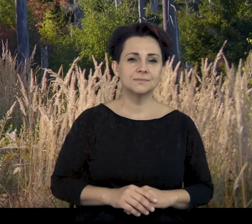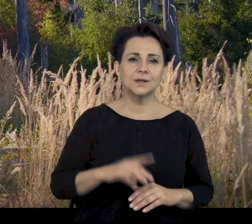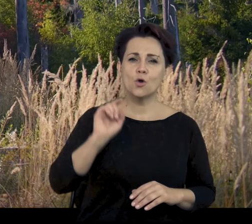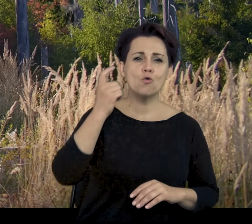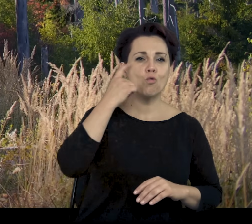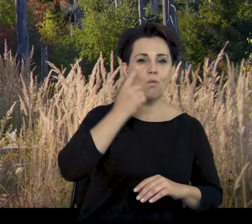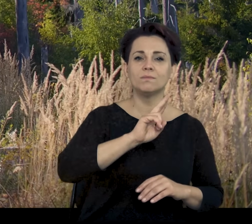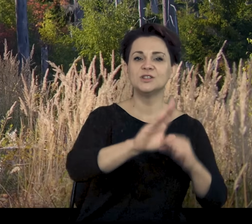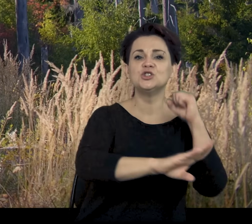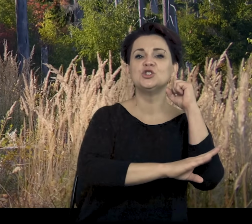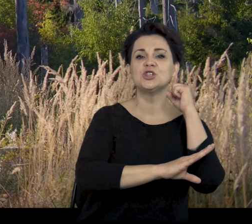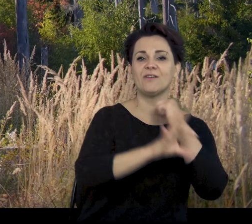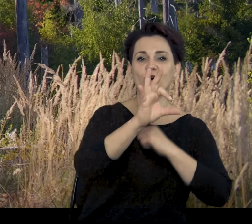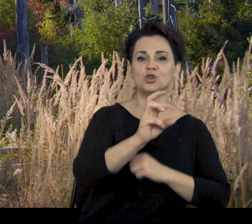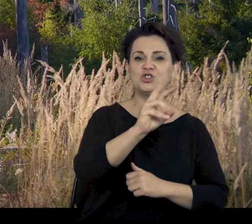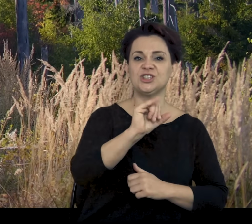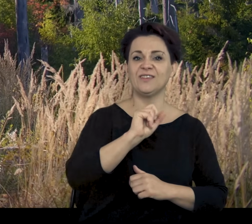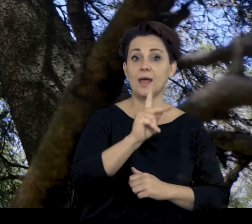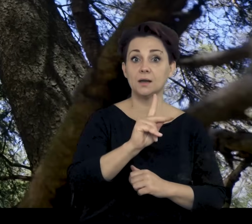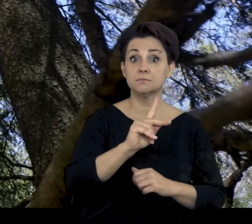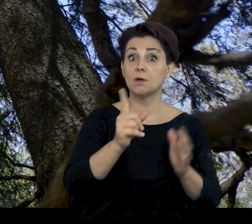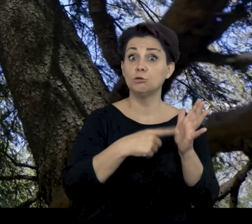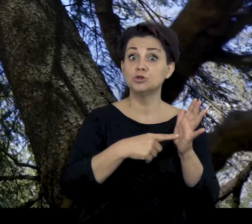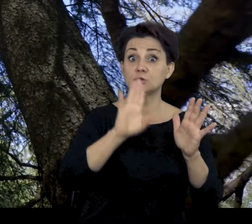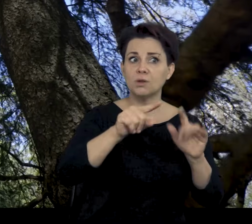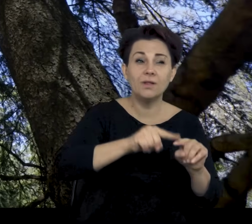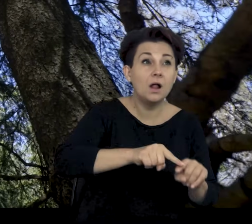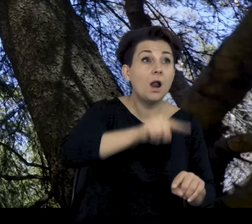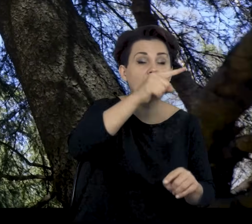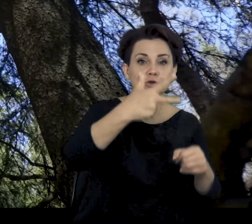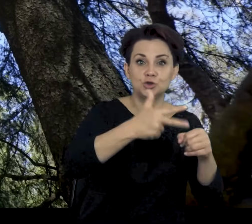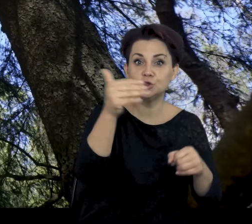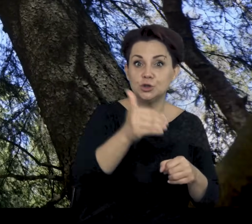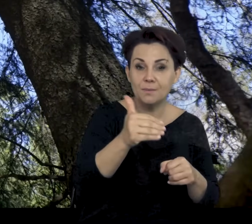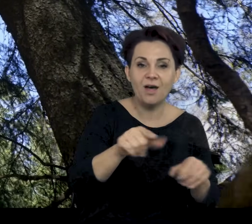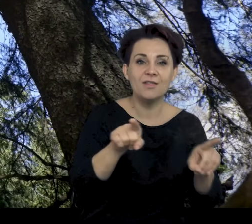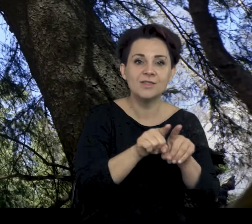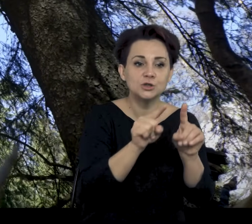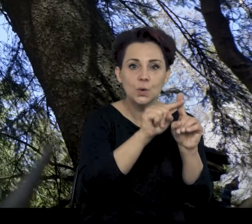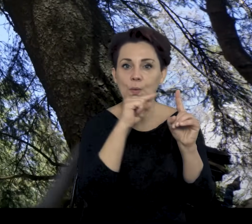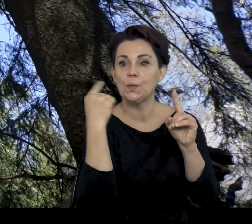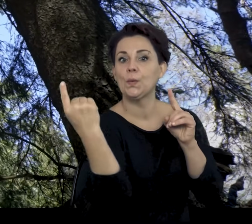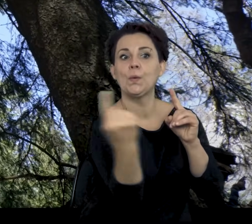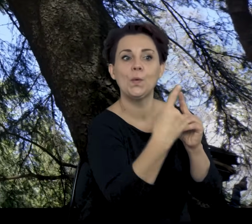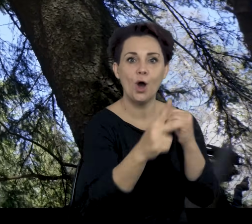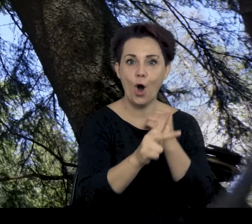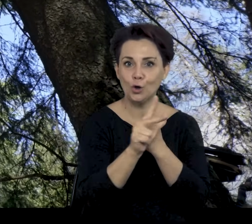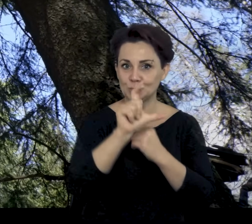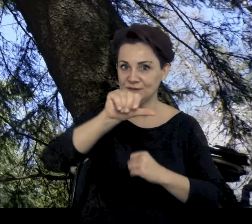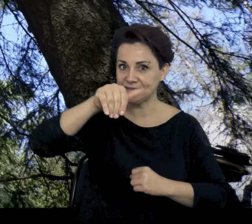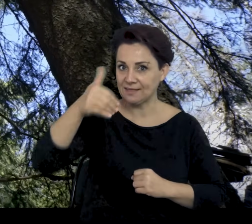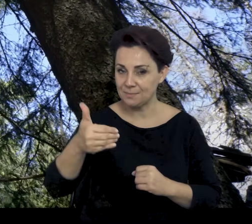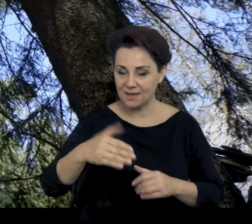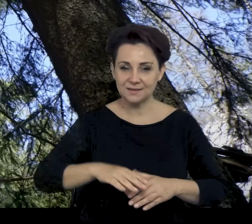Prym wiodą tu świerki, osiągające często 30 metrów wysokości i 80 centymetrów